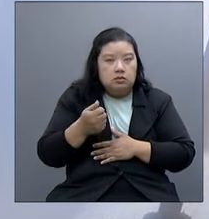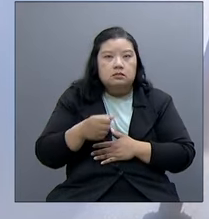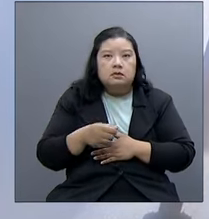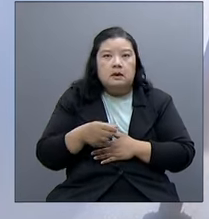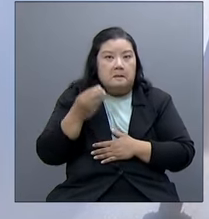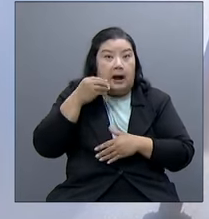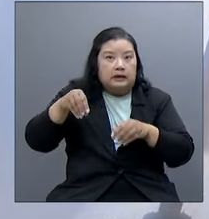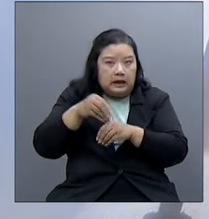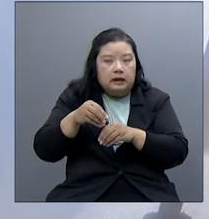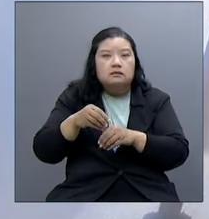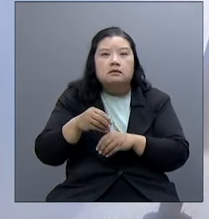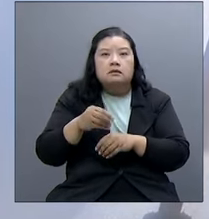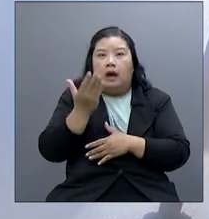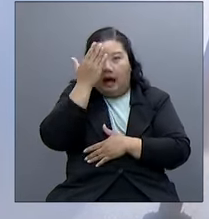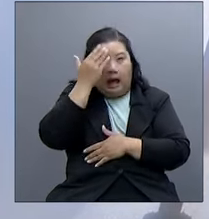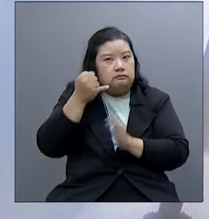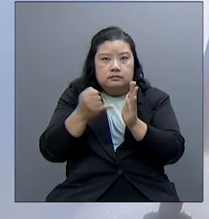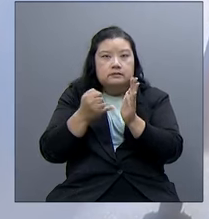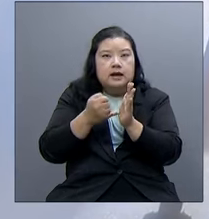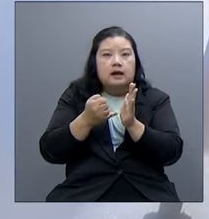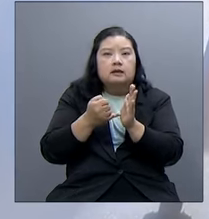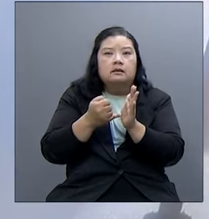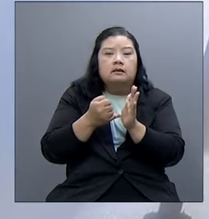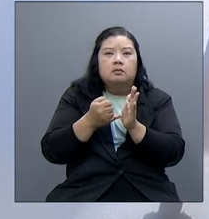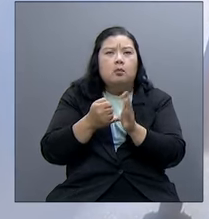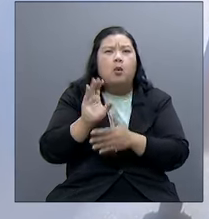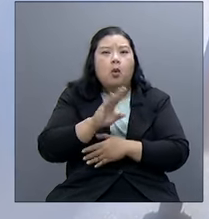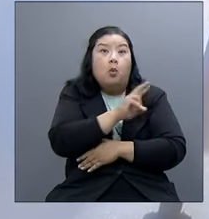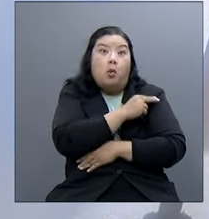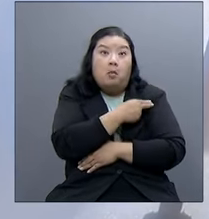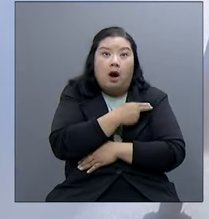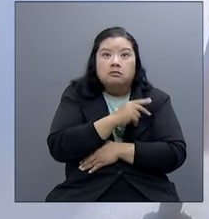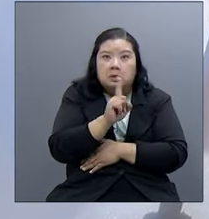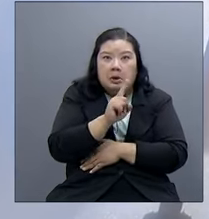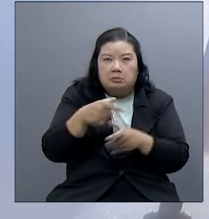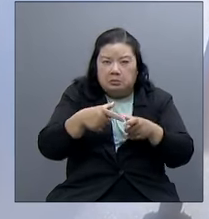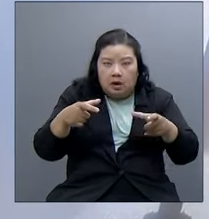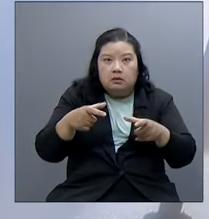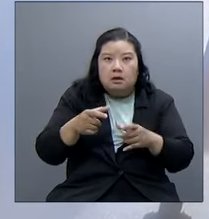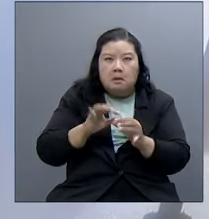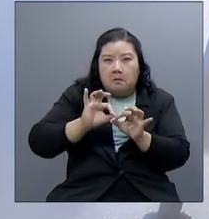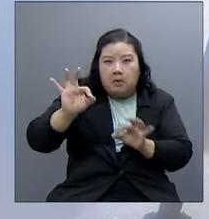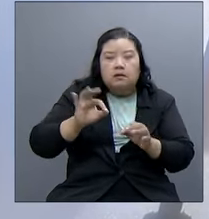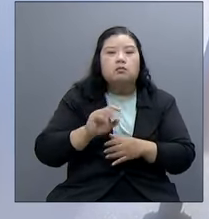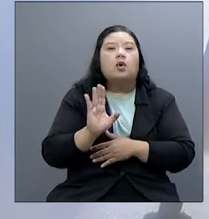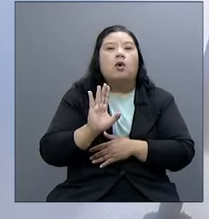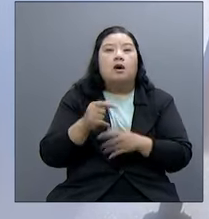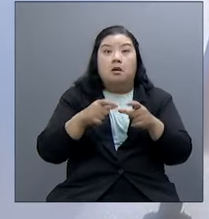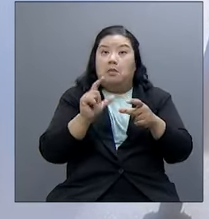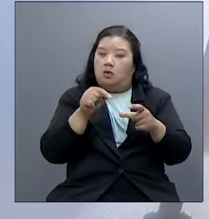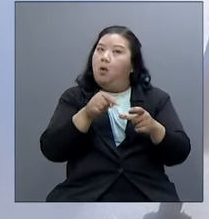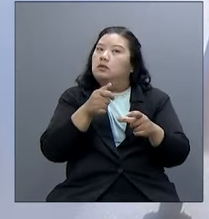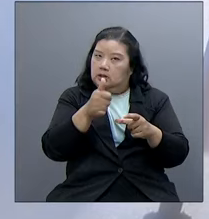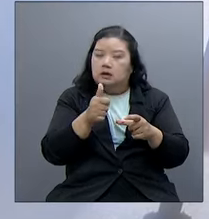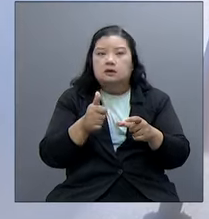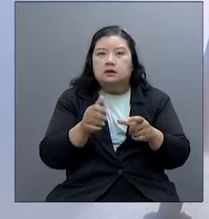อยู่ไลบ้านกยิงดีเพรวเราไม่จะต้องไปที่โงบัทอยีใหrialหวัดทองakinบวัที่ดีนะครัและจะมคุณคาต่ชีวต